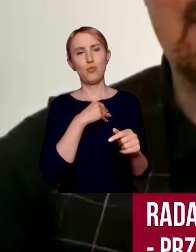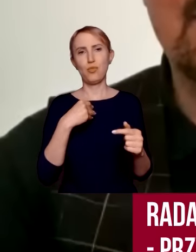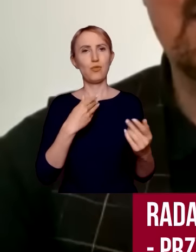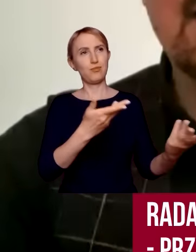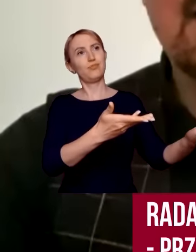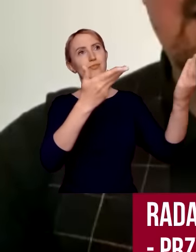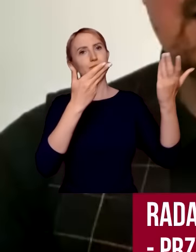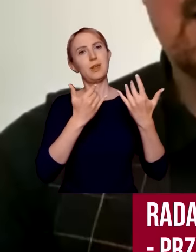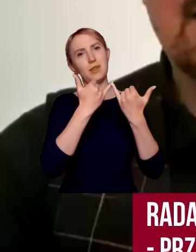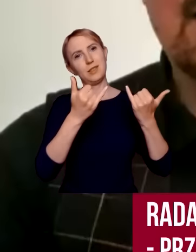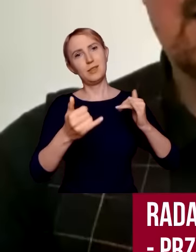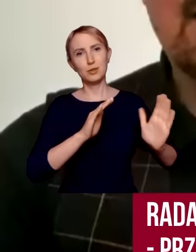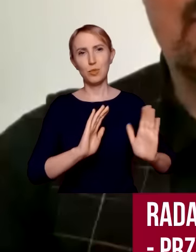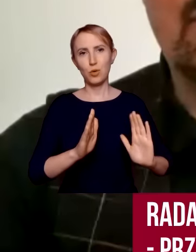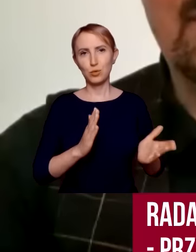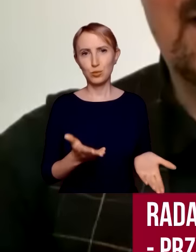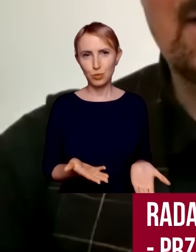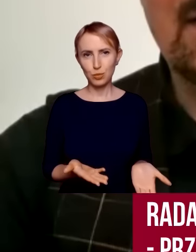innym kanałem